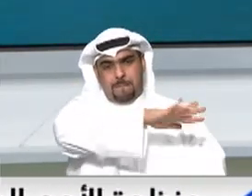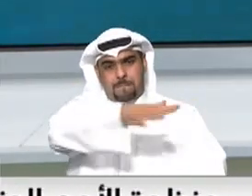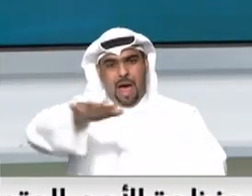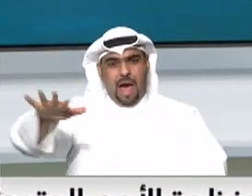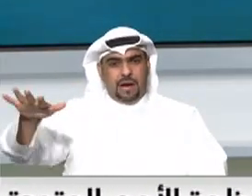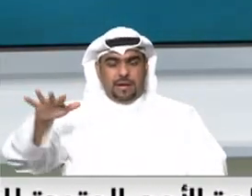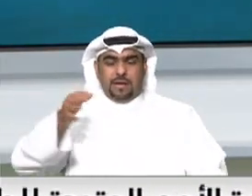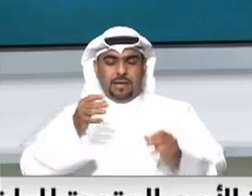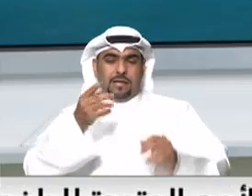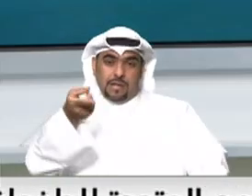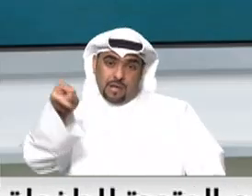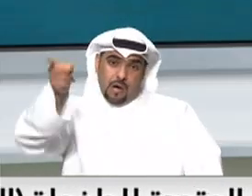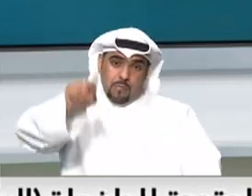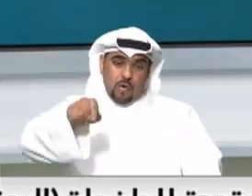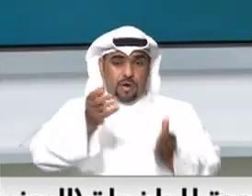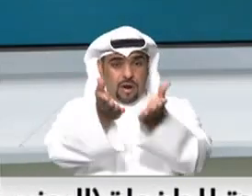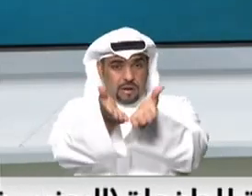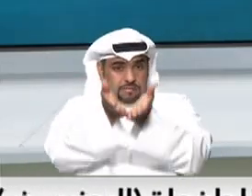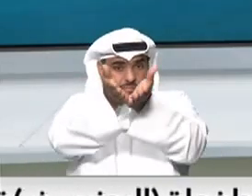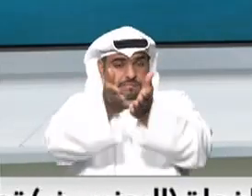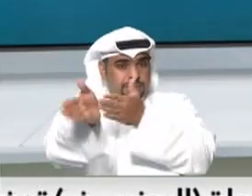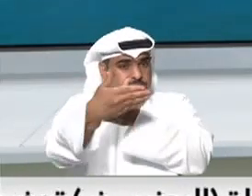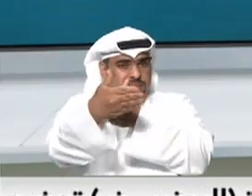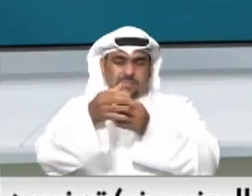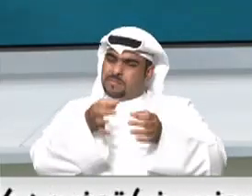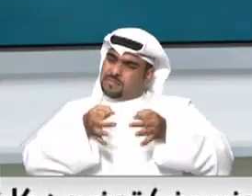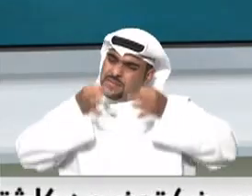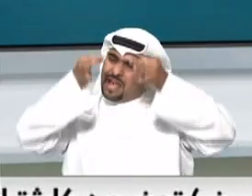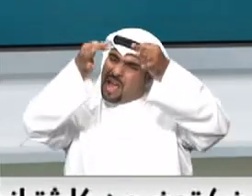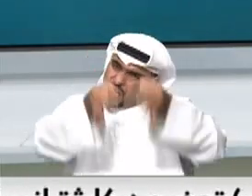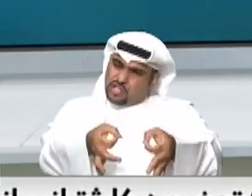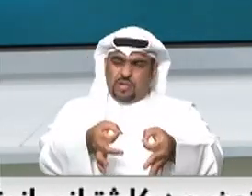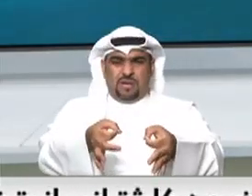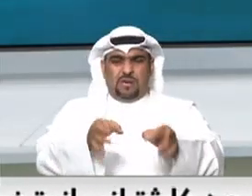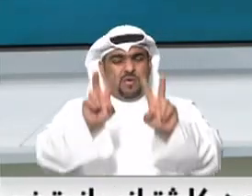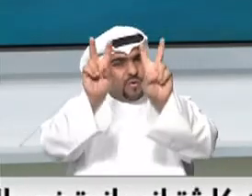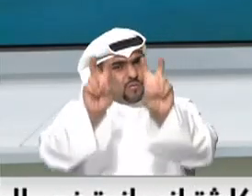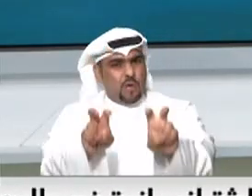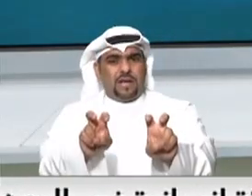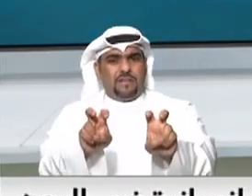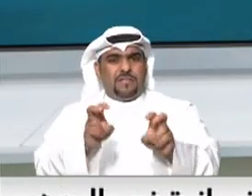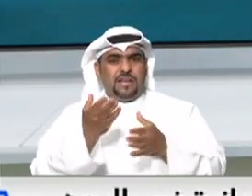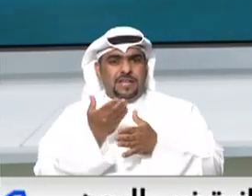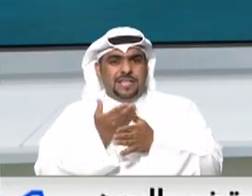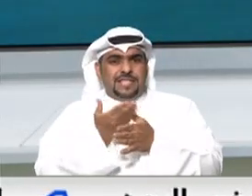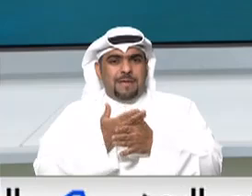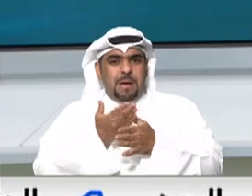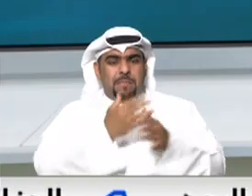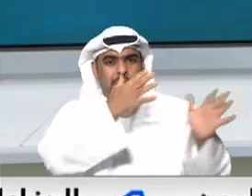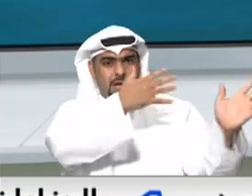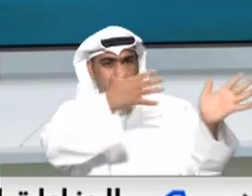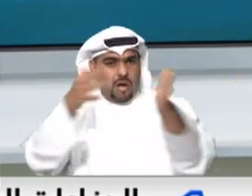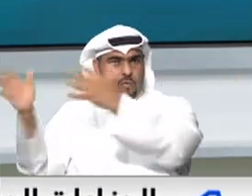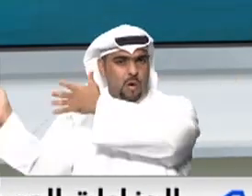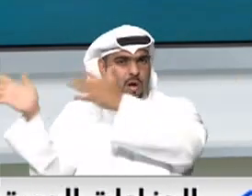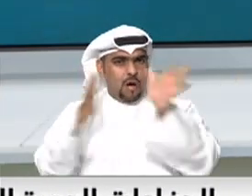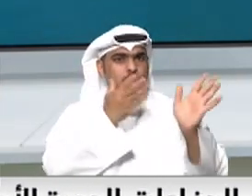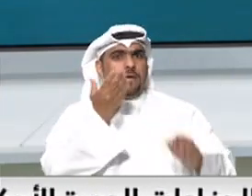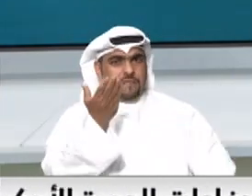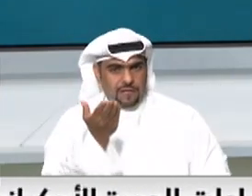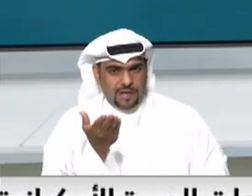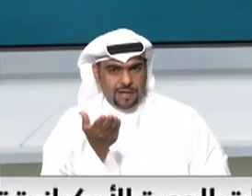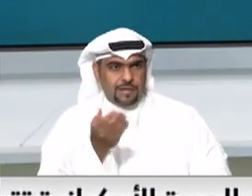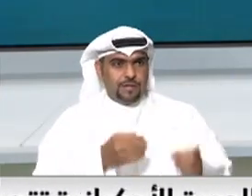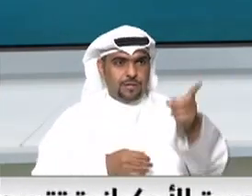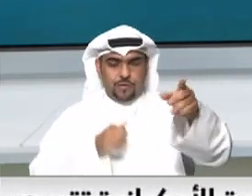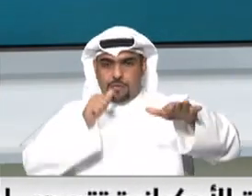الاجواء لا تزال غير مستقره نسبيا لا نزال في فتره السرايات المد الاول باذن الله باكر الساعه سته صباحا والمده